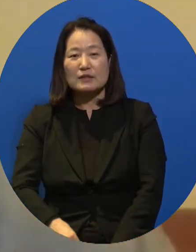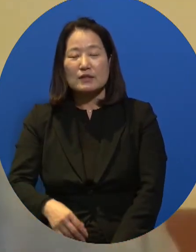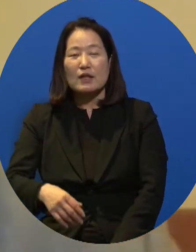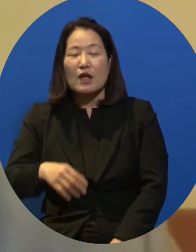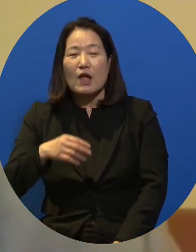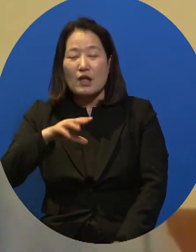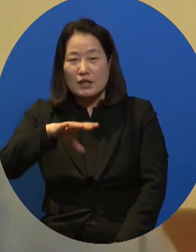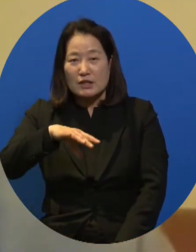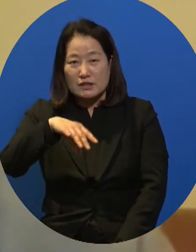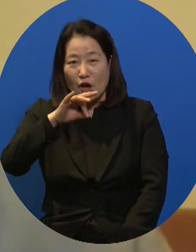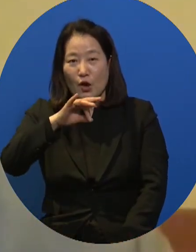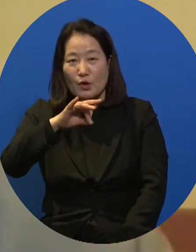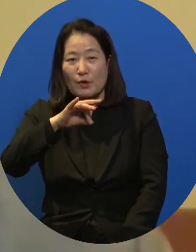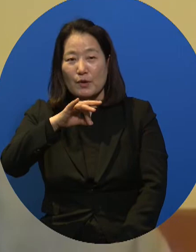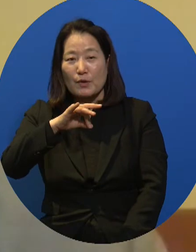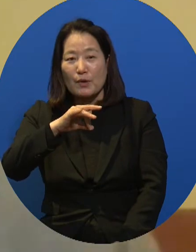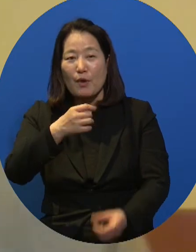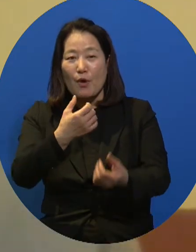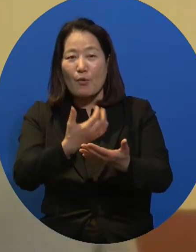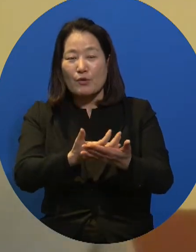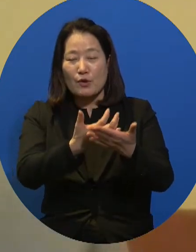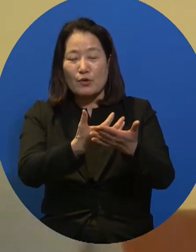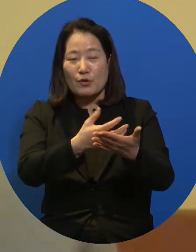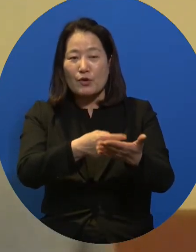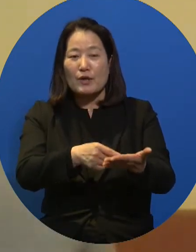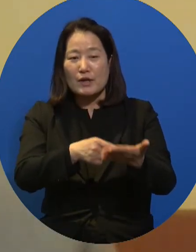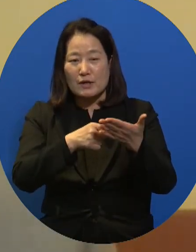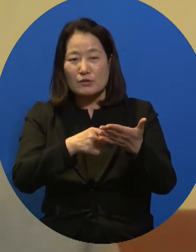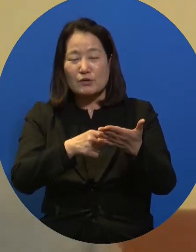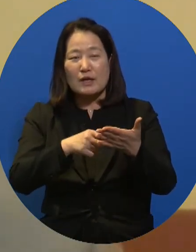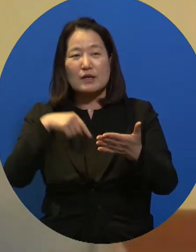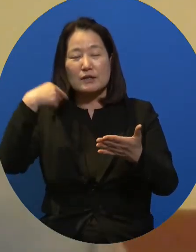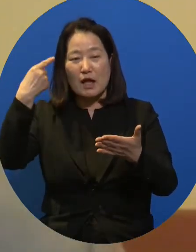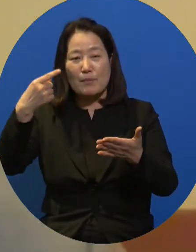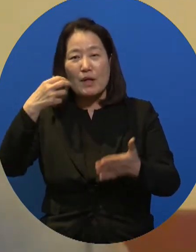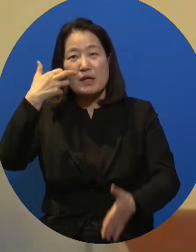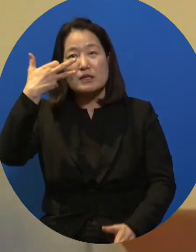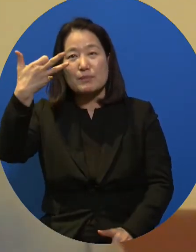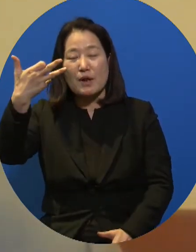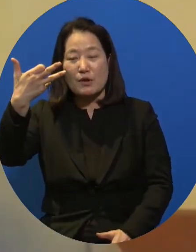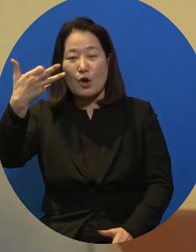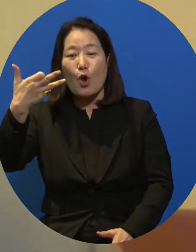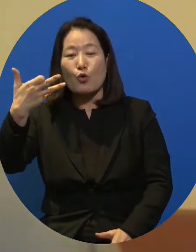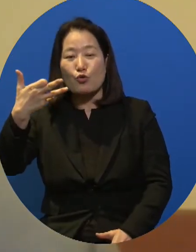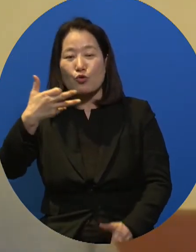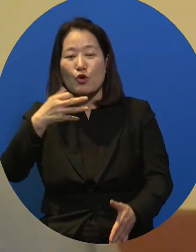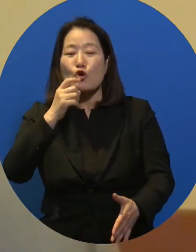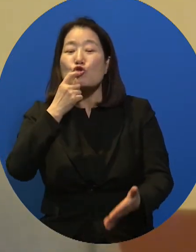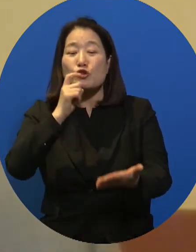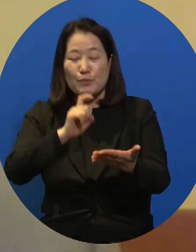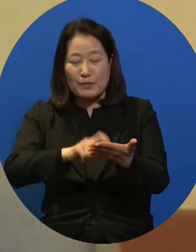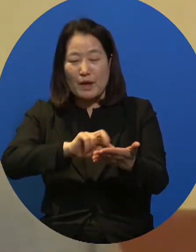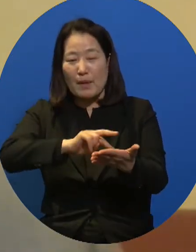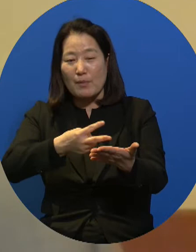18개월이 지난 지금으로서는 상당한 진전이 이루어지고 있다는 것을 볼 수가 있습니다.